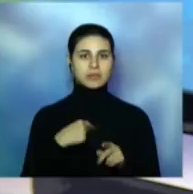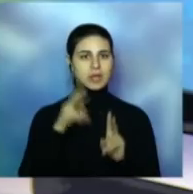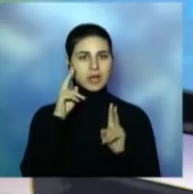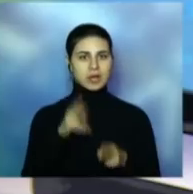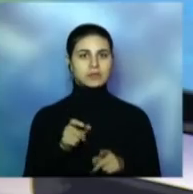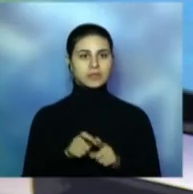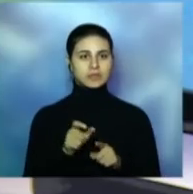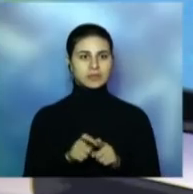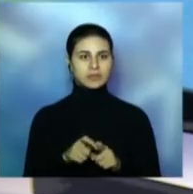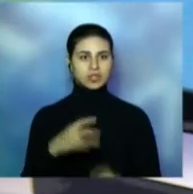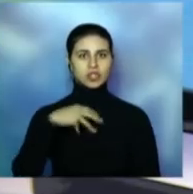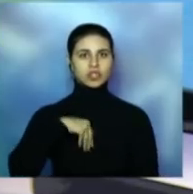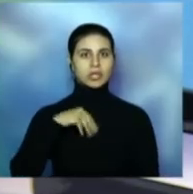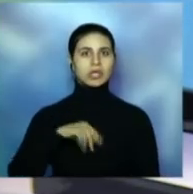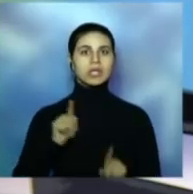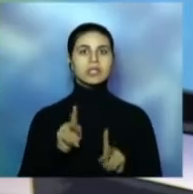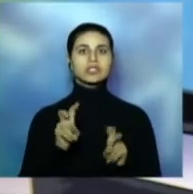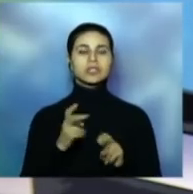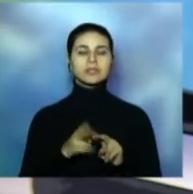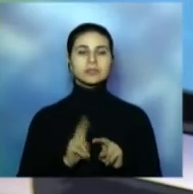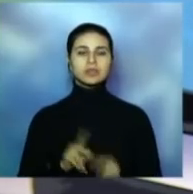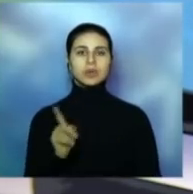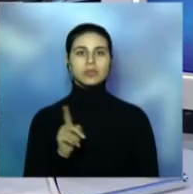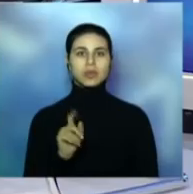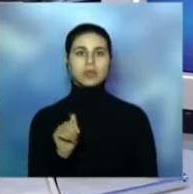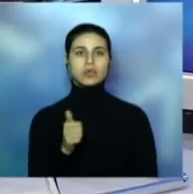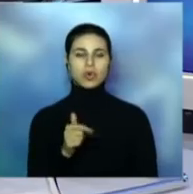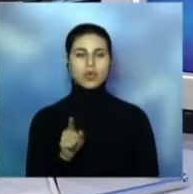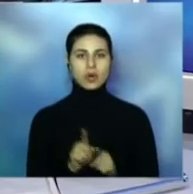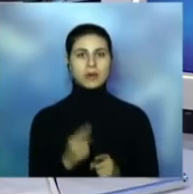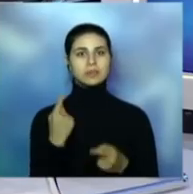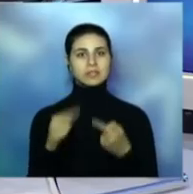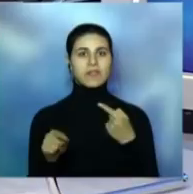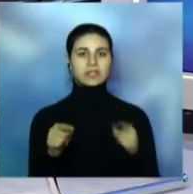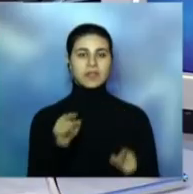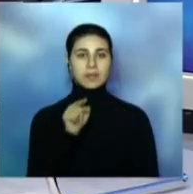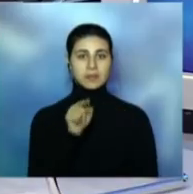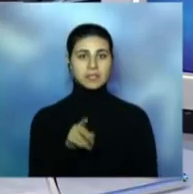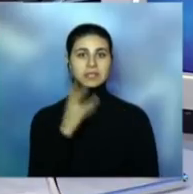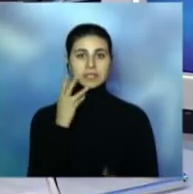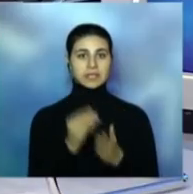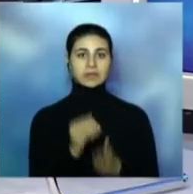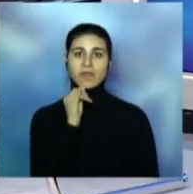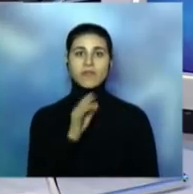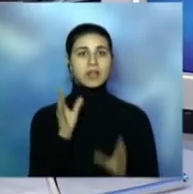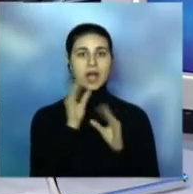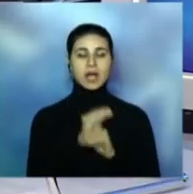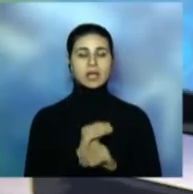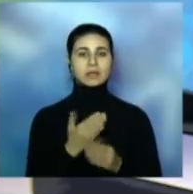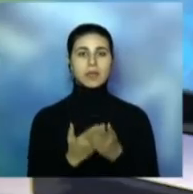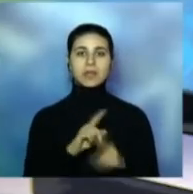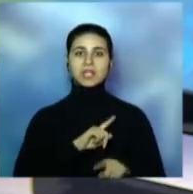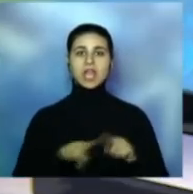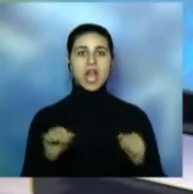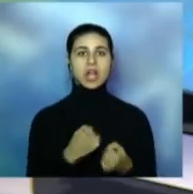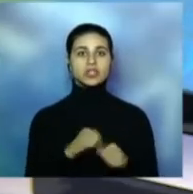ვიცი შინაგანად რას ნიშნავს, იმიტომ რომ როგორი ტემპიც არ უნდა ჰქონდეს მას, თუ კი ის ვერ ახერხებს რომ